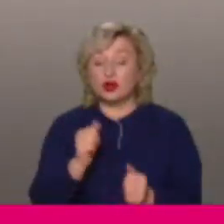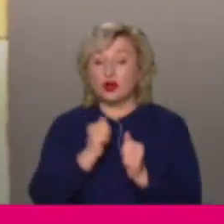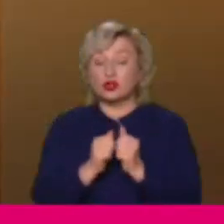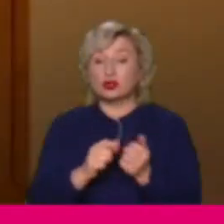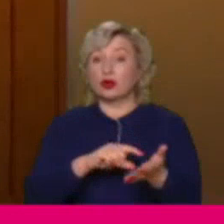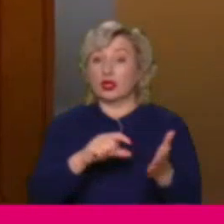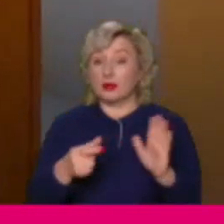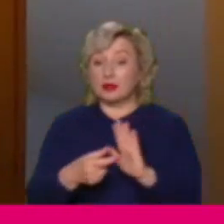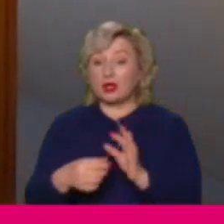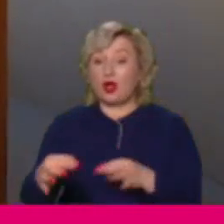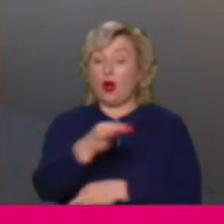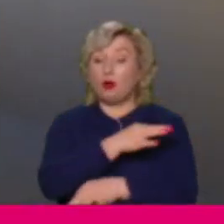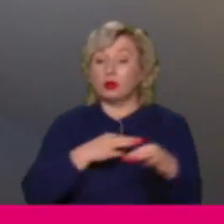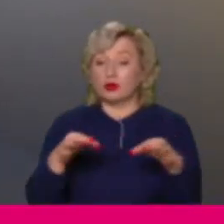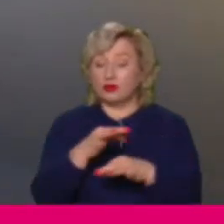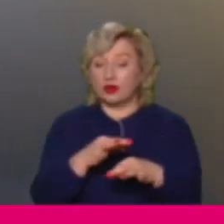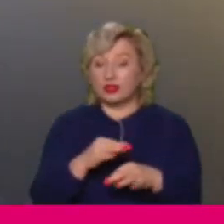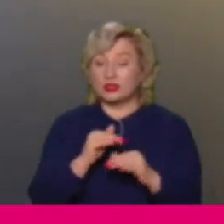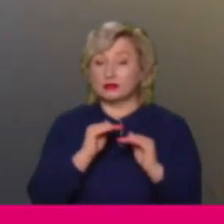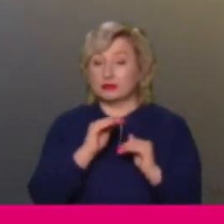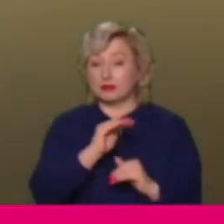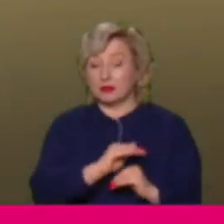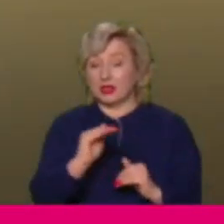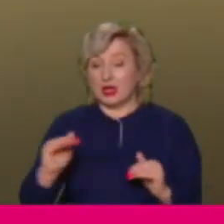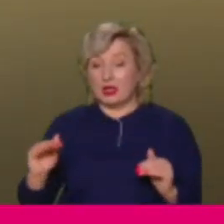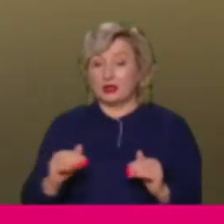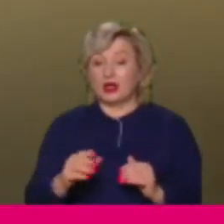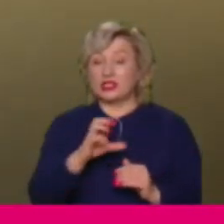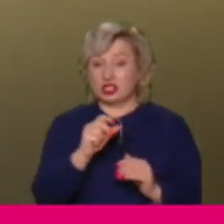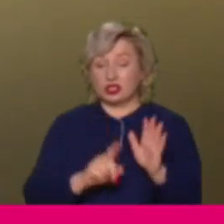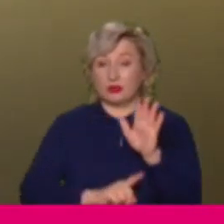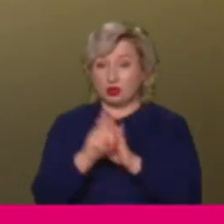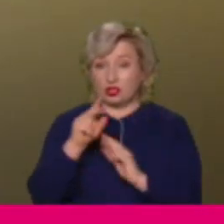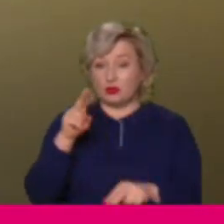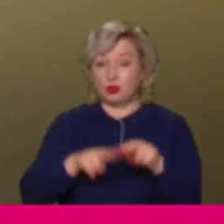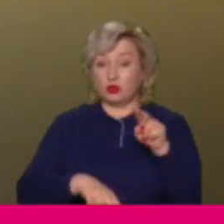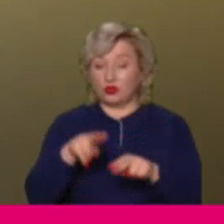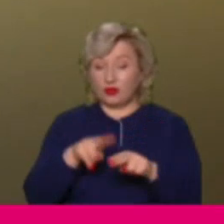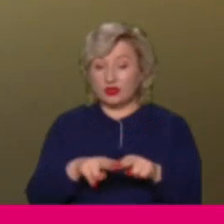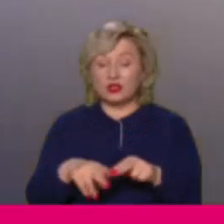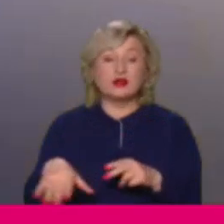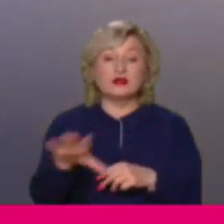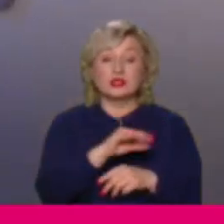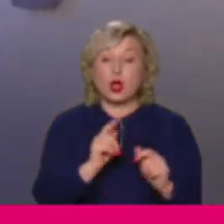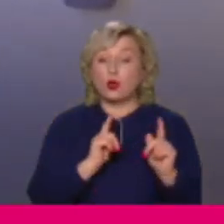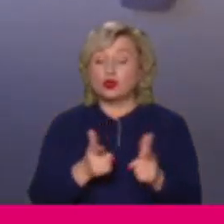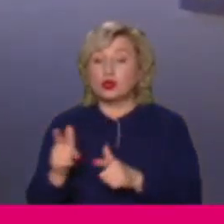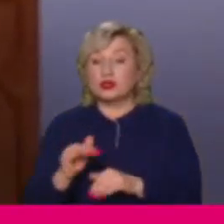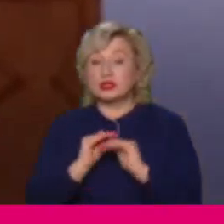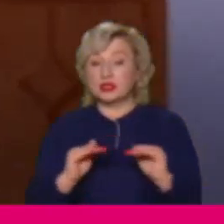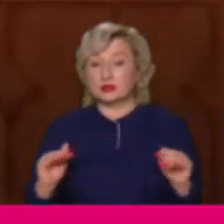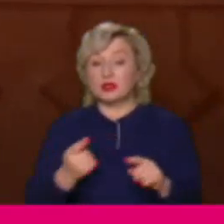кімнату обговорювали з підлітками. В січні прийняли рішення будувати це місце сили. І все узгоджували з ними, тому що